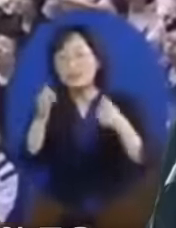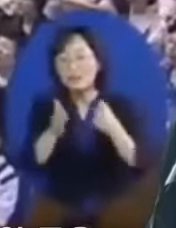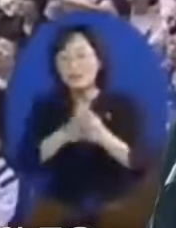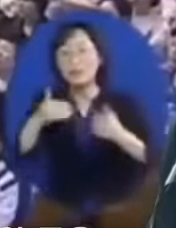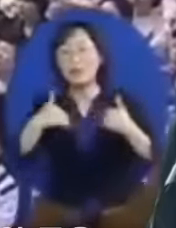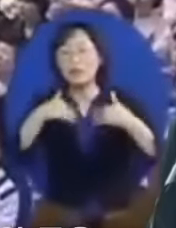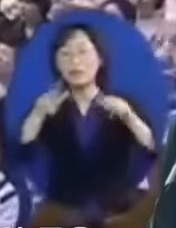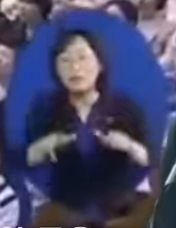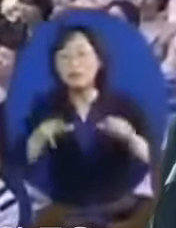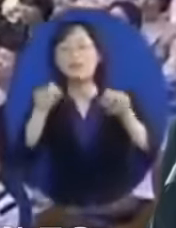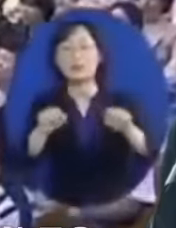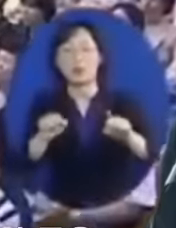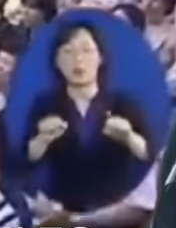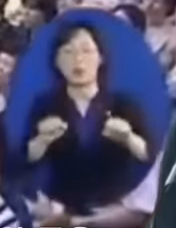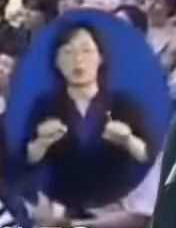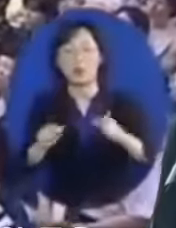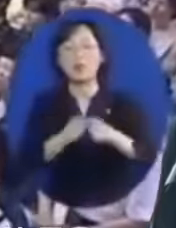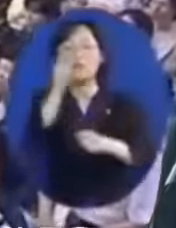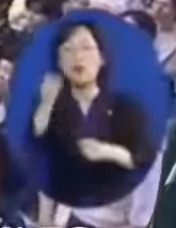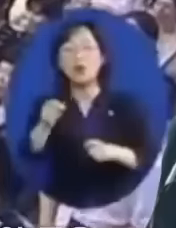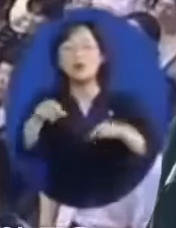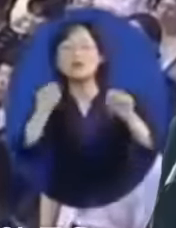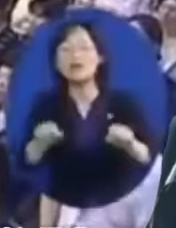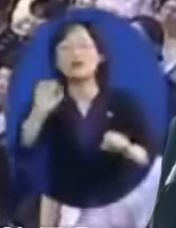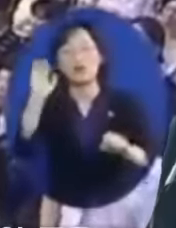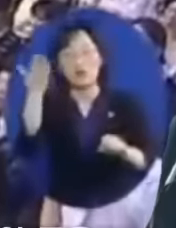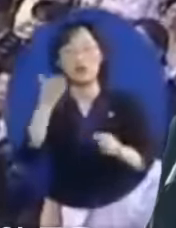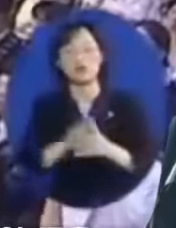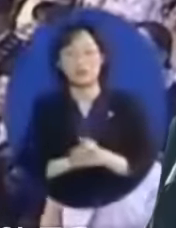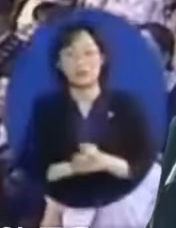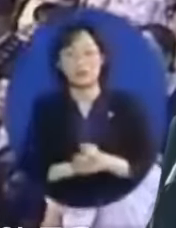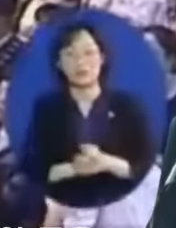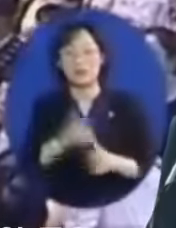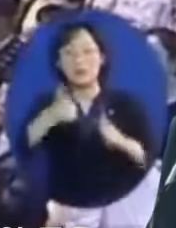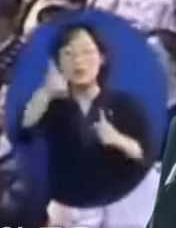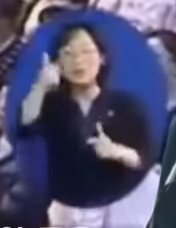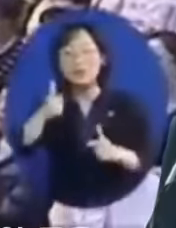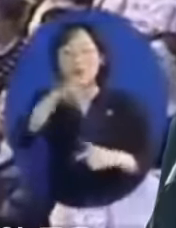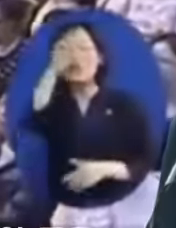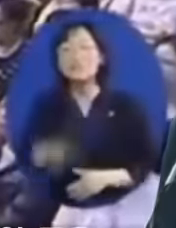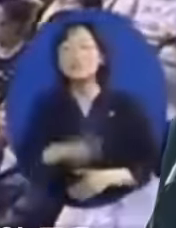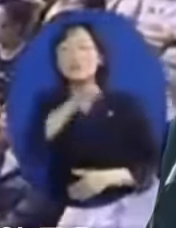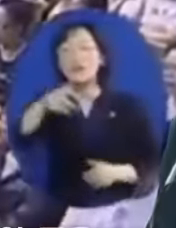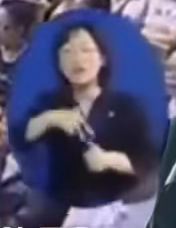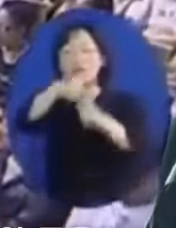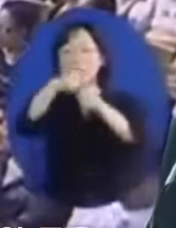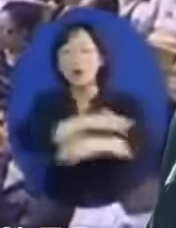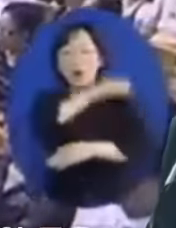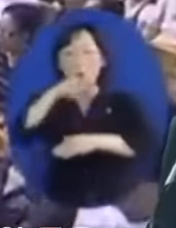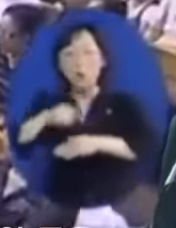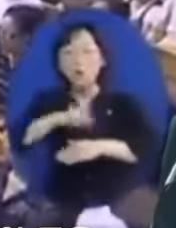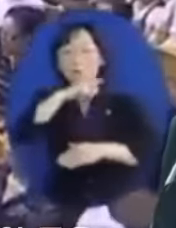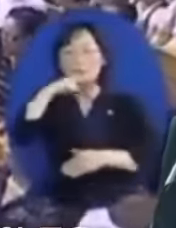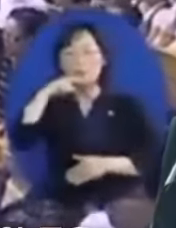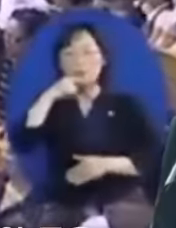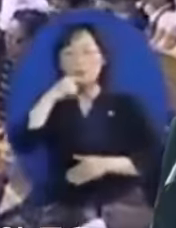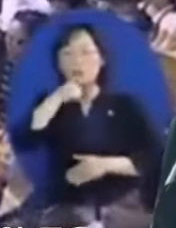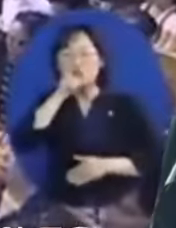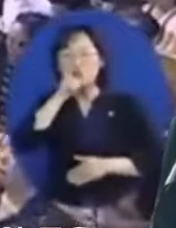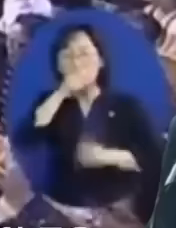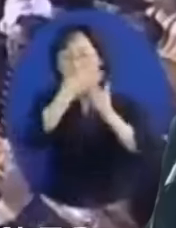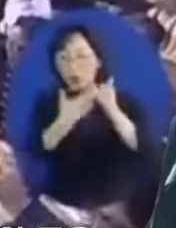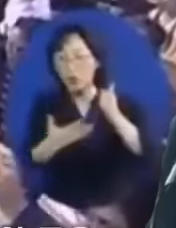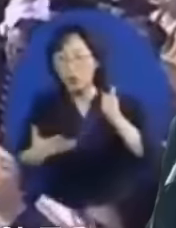내가 지금 살고 영원히 살게 되는 것입니다. 예수님 십자가에 달려서 온몸에 피와 물을 다